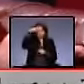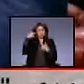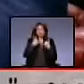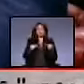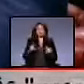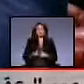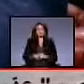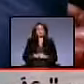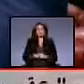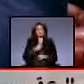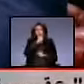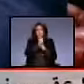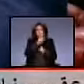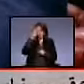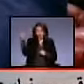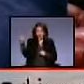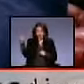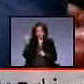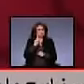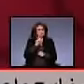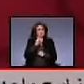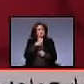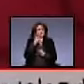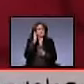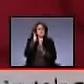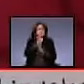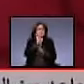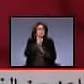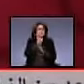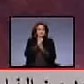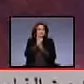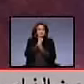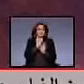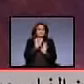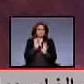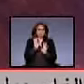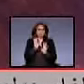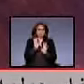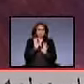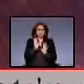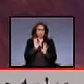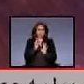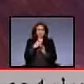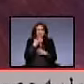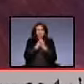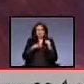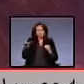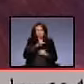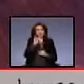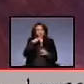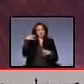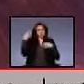تمثل. لا انت ما عندكش مصادر اخرى للدخل غير الشغل. لا لا انا ما بعرفش اعمل حاجه غير شغلي. فاول حاجه طبعا كانت ولادي.